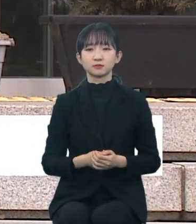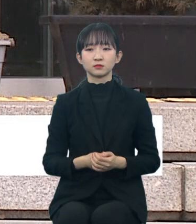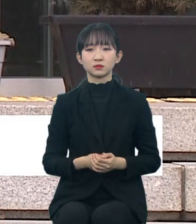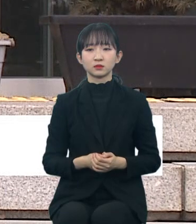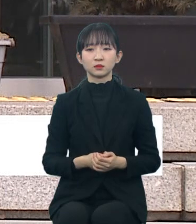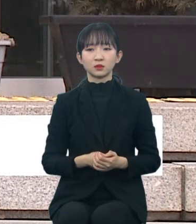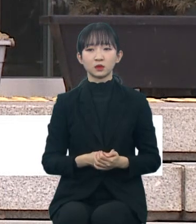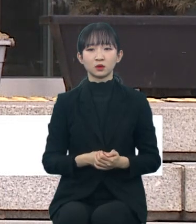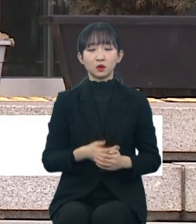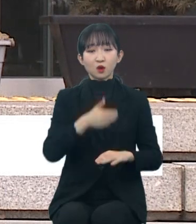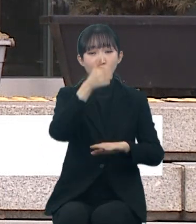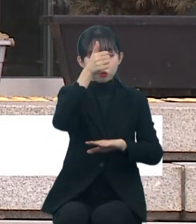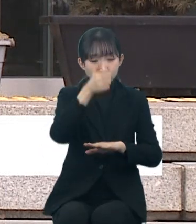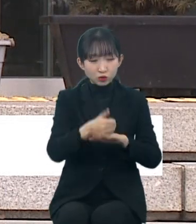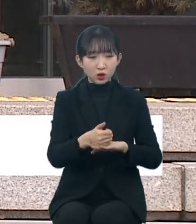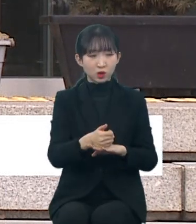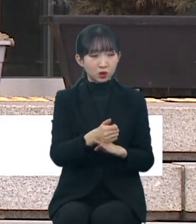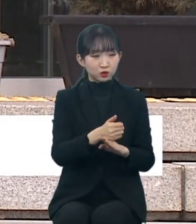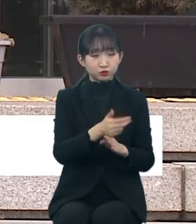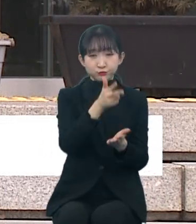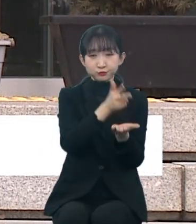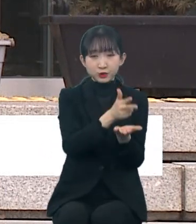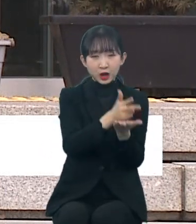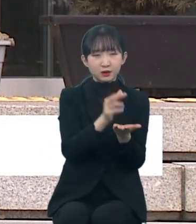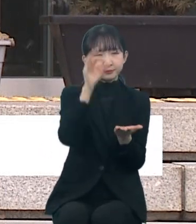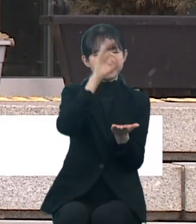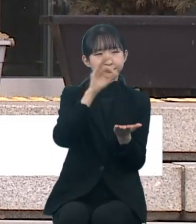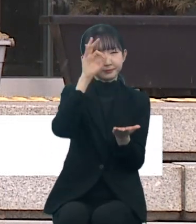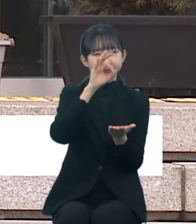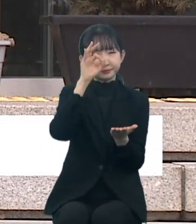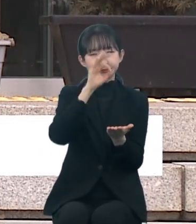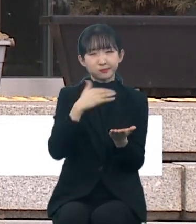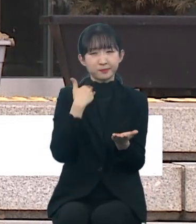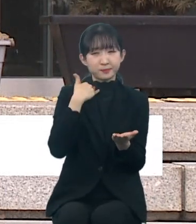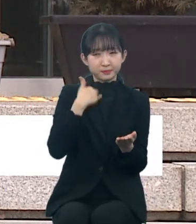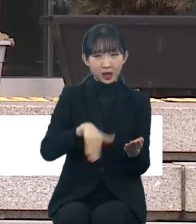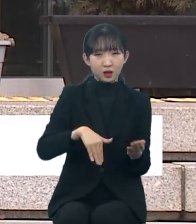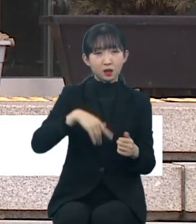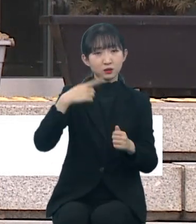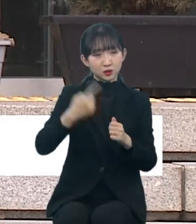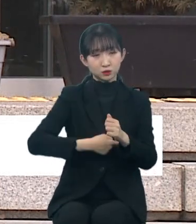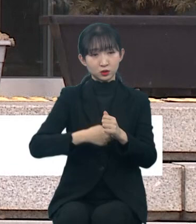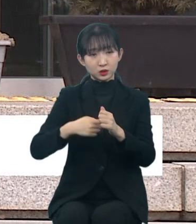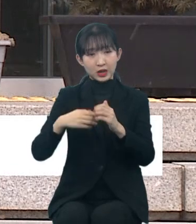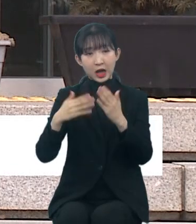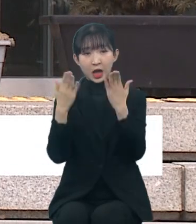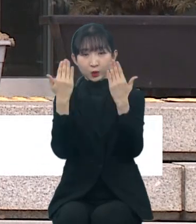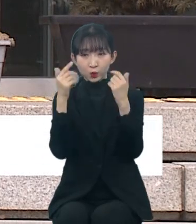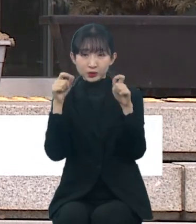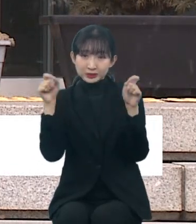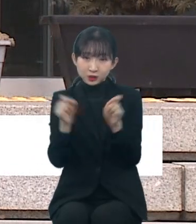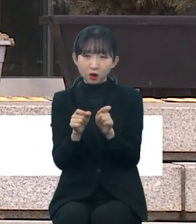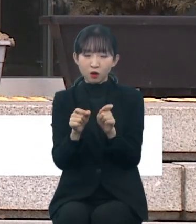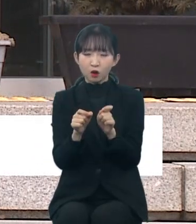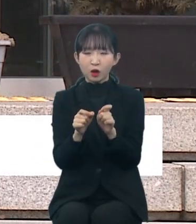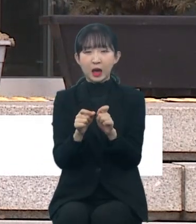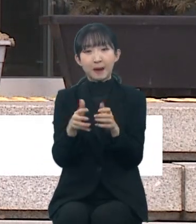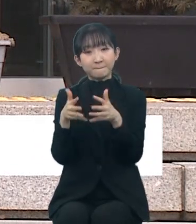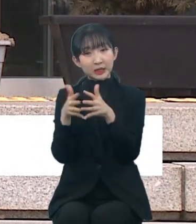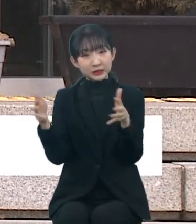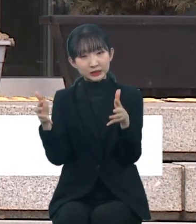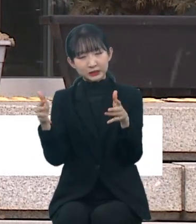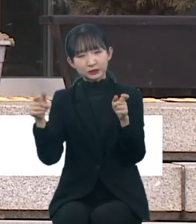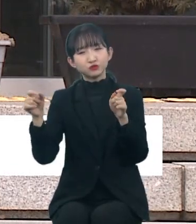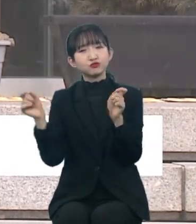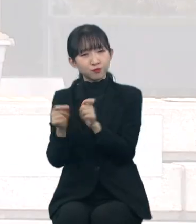결국은 주차장이 없기 때문에 주민들 옆인 학교 근처, 아파트 근처 주차하지 말아야